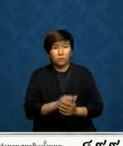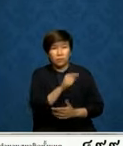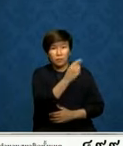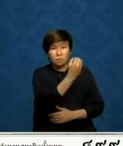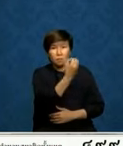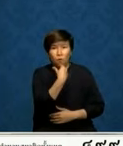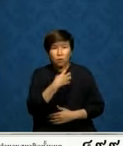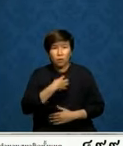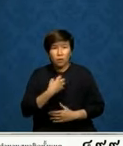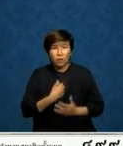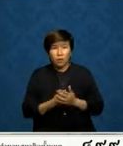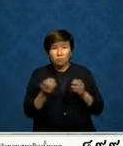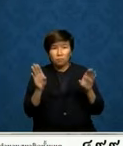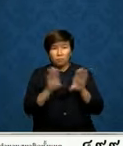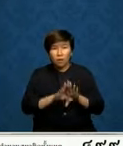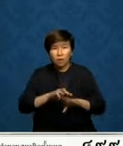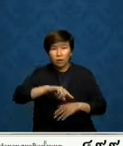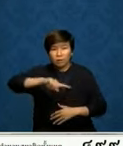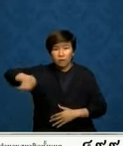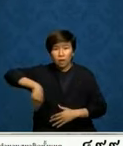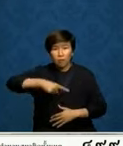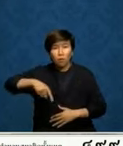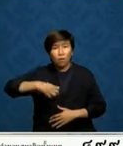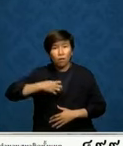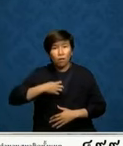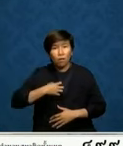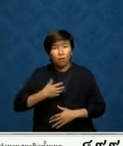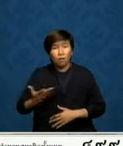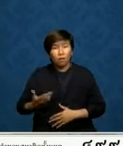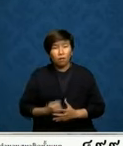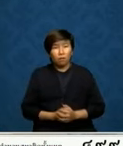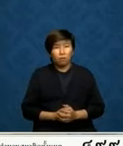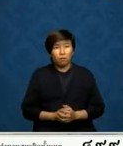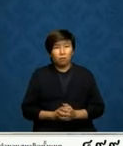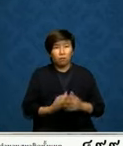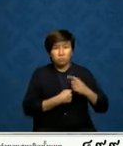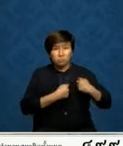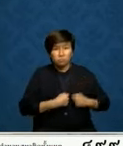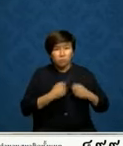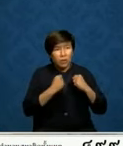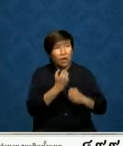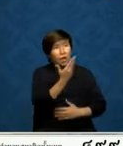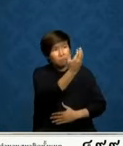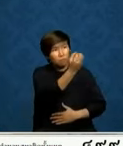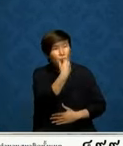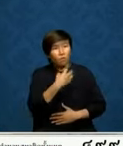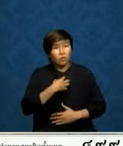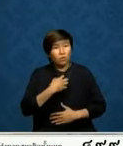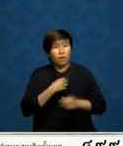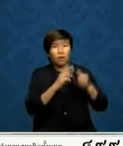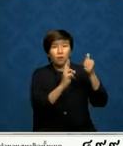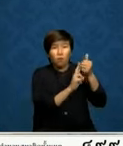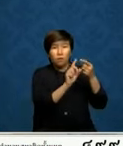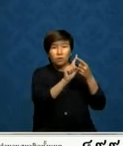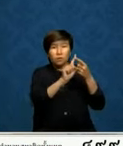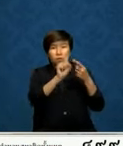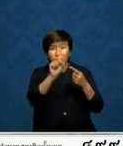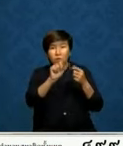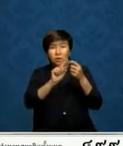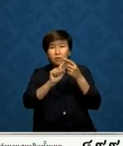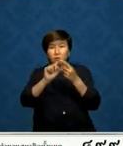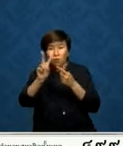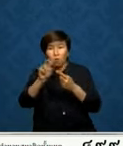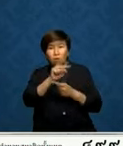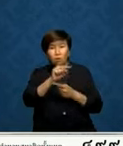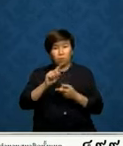แต่เราจะปิดประชุมด้วยพวกเราทั้งหมดด้วยกันเองครับขอคำมั่นชัดๆจากท่านประธานท่านรองคนที่1ท่านรองคนที่2แล้วก็เพื่อนส